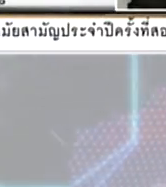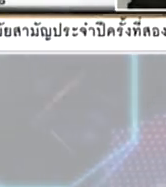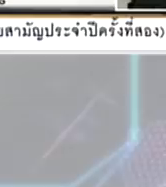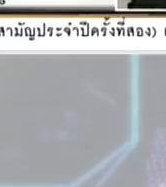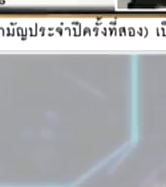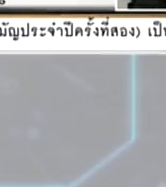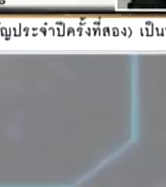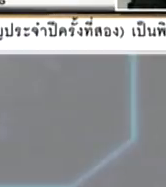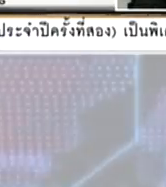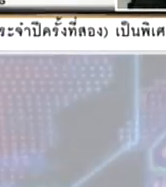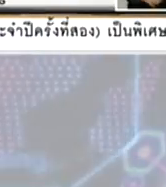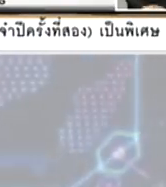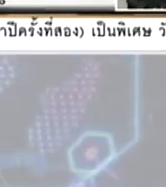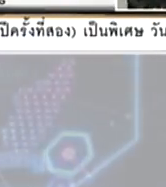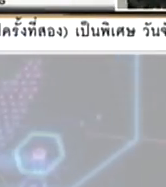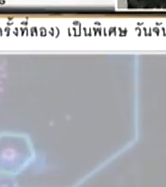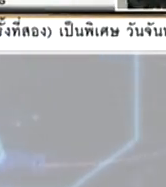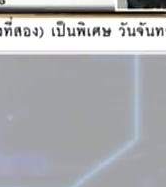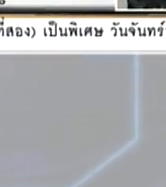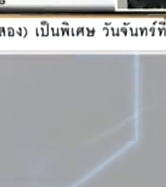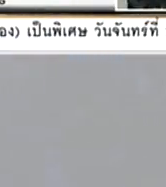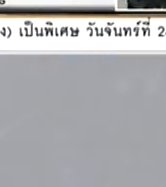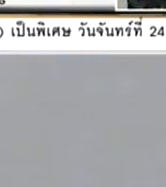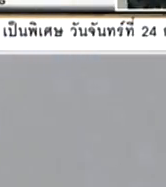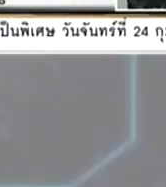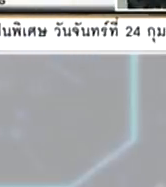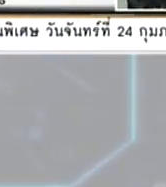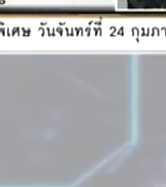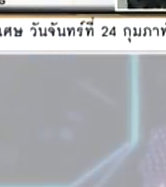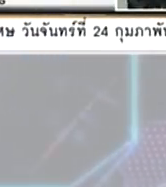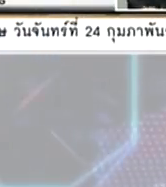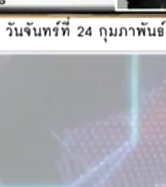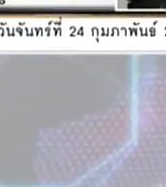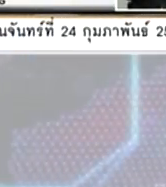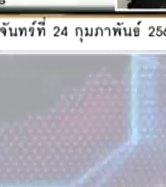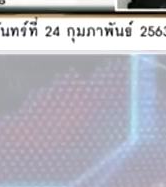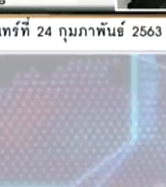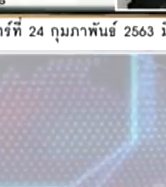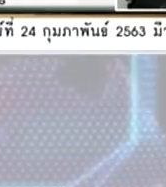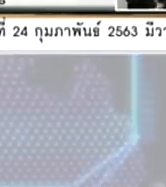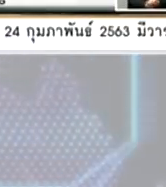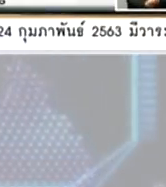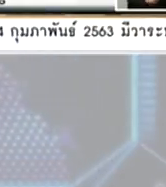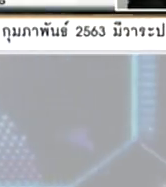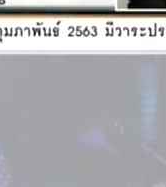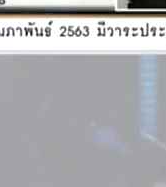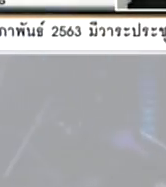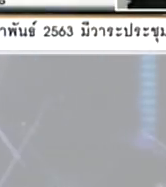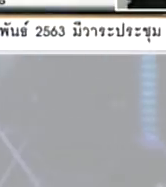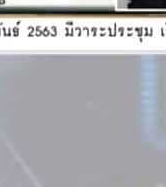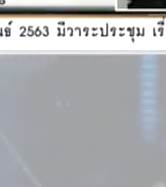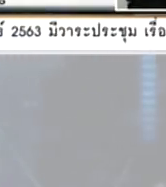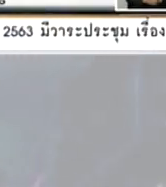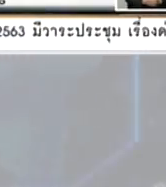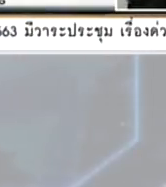ไม่อยู่ในประเด็นนะครับแล้วก็ไม่มีใครถามเลยครับเรื่อง EEC นะครับก็คือไม่ต้องตอบเกินก็ได้ครับถ้